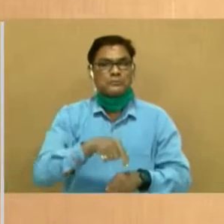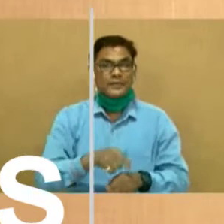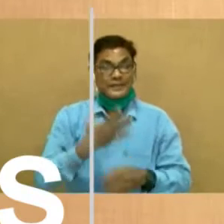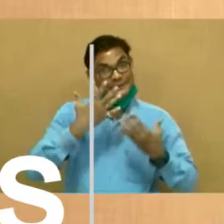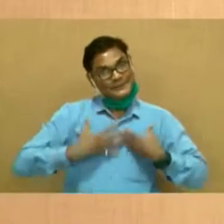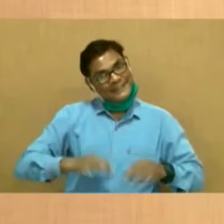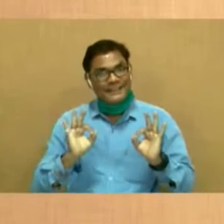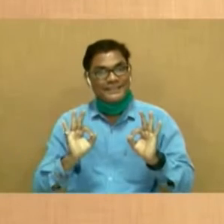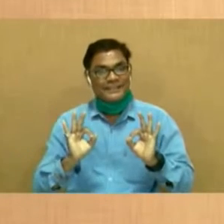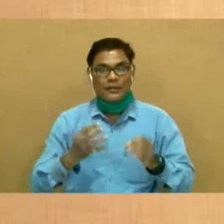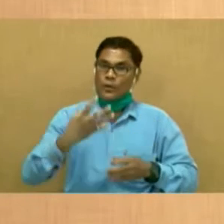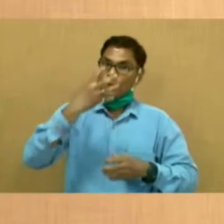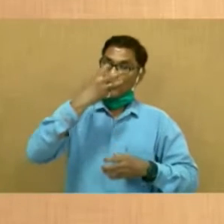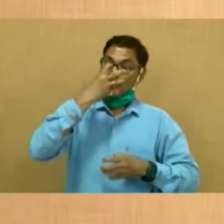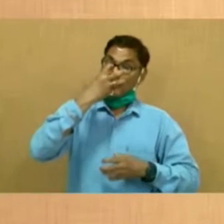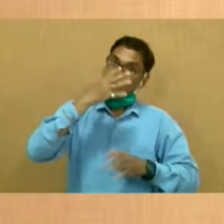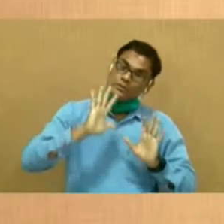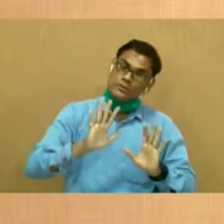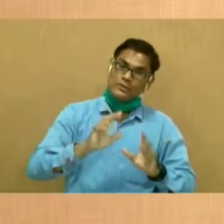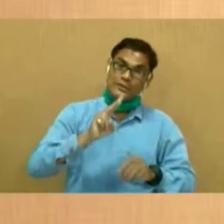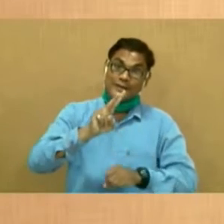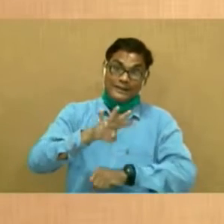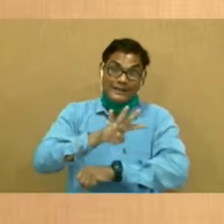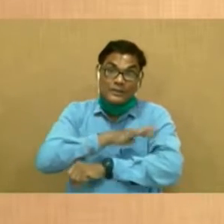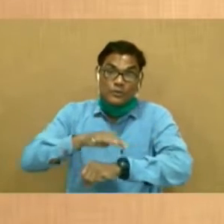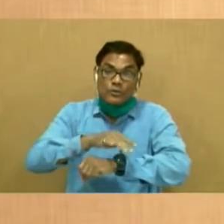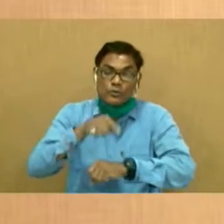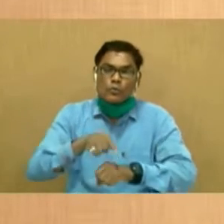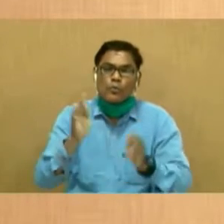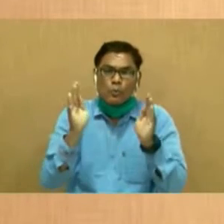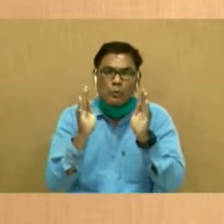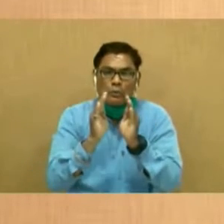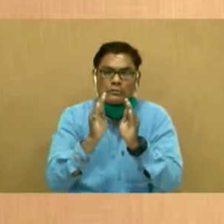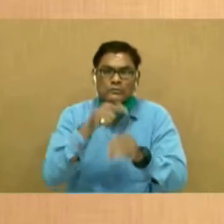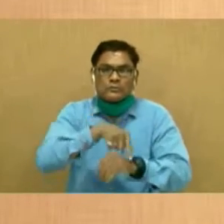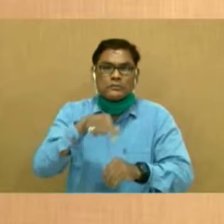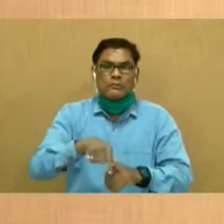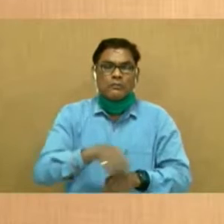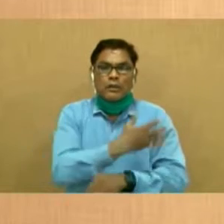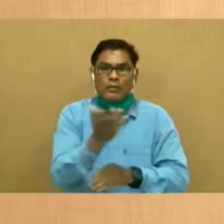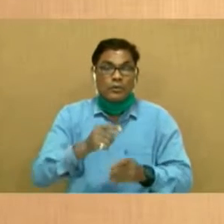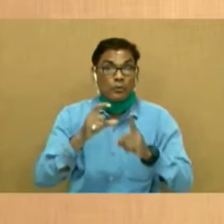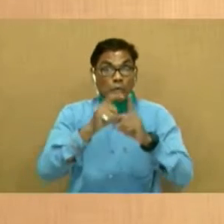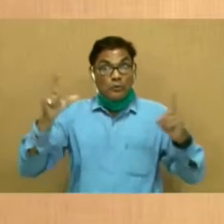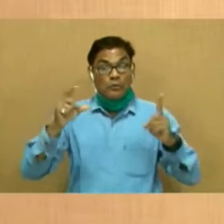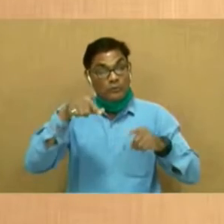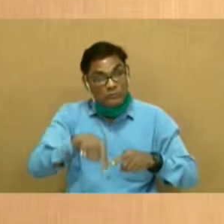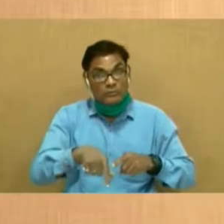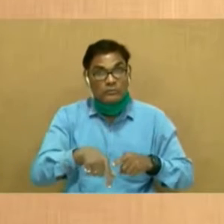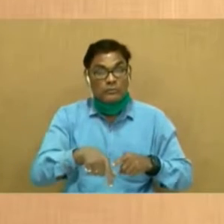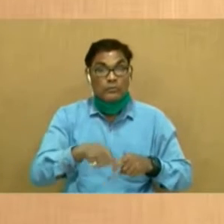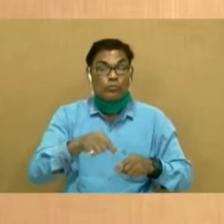ସୁସ୍ଥ ଦେଖାଯାଉଛନ୍ତି, ଭେଣ୍ଟିଲେଟର ତଳେ ଅଛନ୍ତି। 24 ଘଣ୍ଟାଠୁ ବି କମ୍ ସମୟ ମଧ୍ୟରେ ଏପରି ବିପଦଜନକ